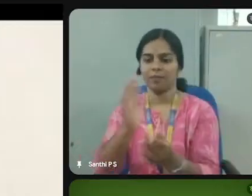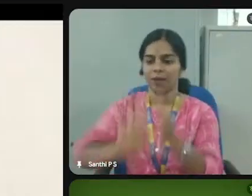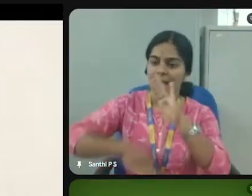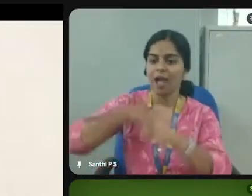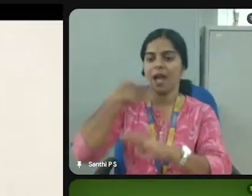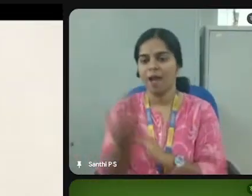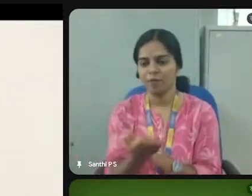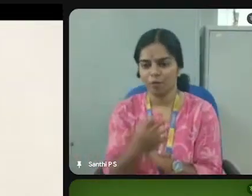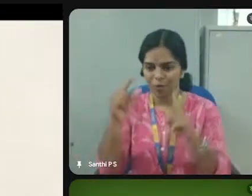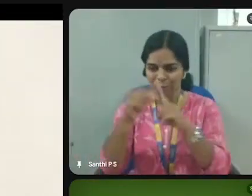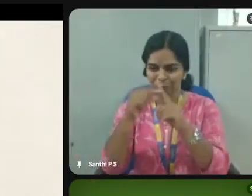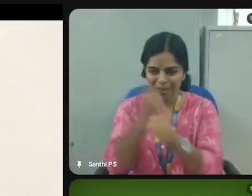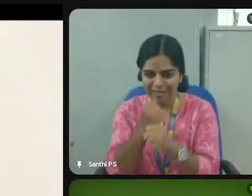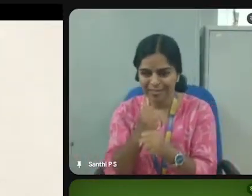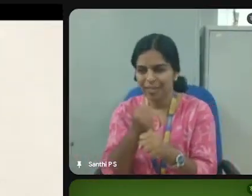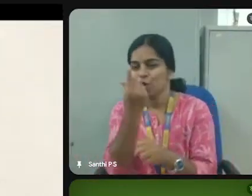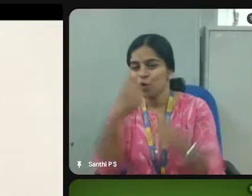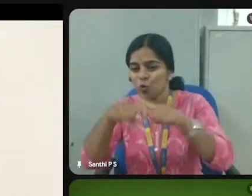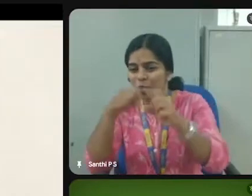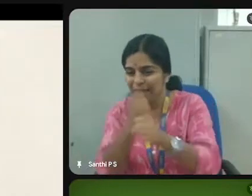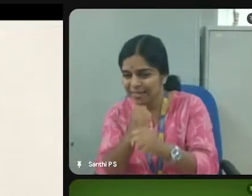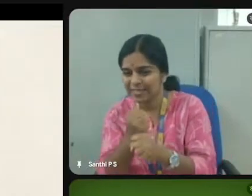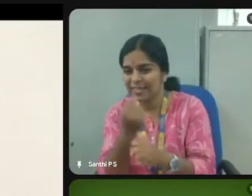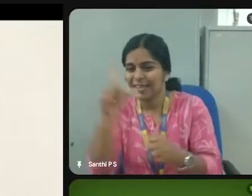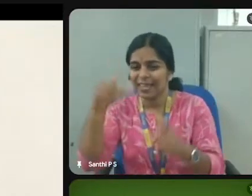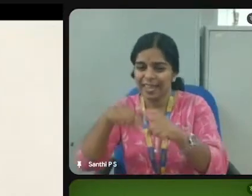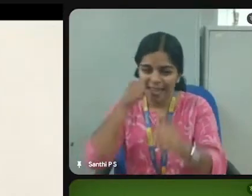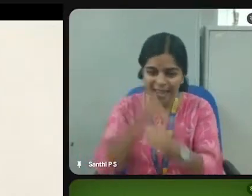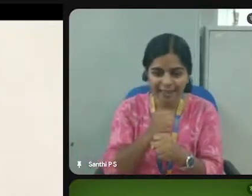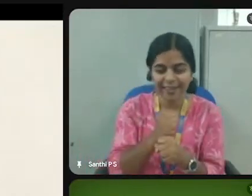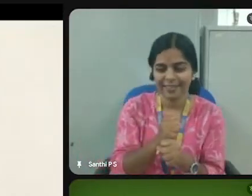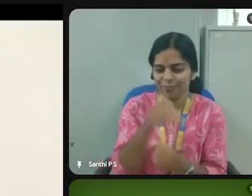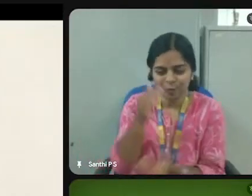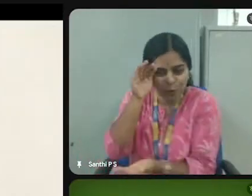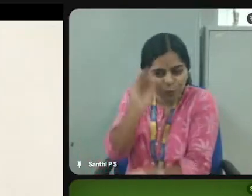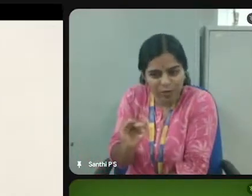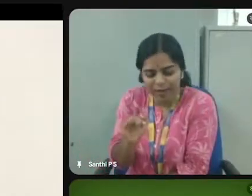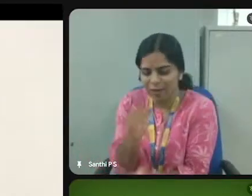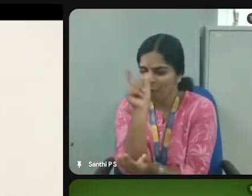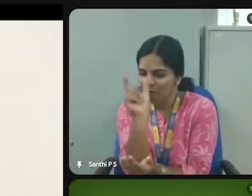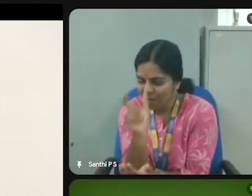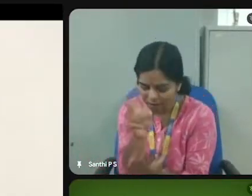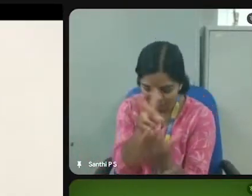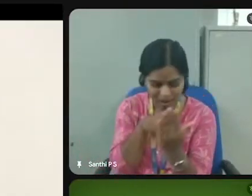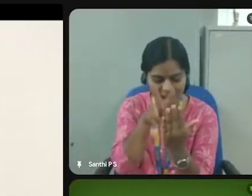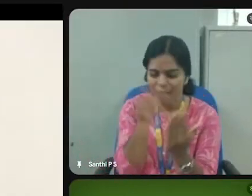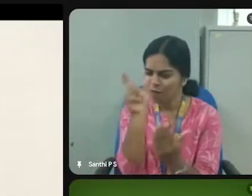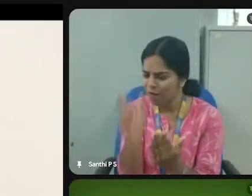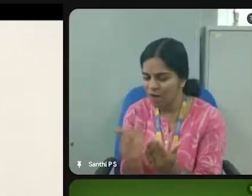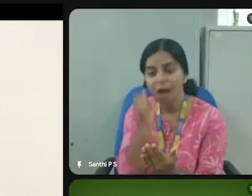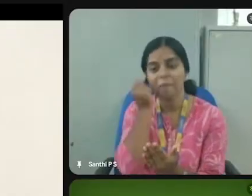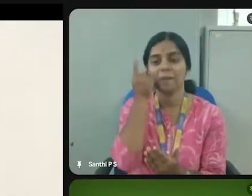ഒരു പ്രൈമറി സ്കൂൾ അപ്പർ പ്രൈമറി സ്കൂൾ ഒക്കെ എത്തുമ്പോഴത്തേക്കും കുട്ടികൾക്ക് വാക്കുകൾ വായിക്കാനും വാക്കുകൾ മനസ്സിലാക്കാനും ബുദ്ധിമുട്ടുകളുണ്ട്. ആ ഒരു